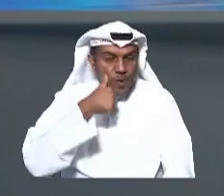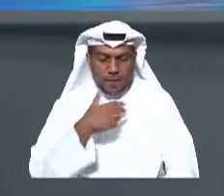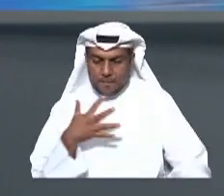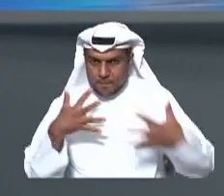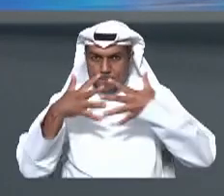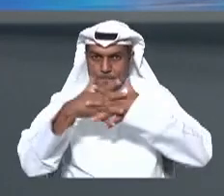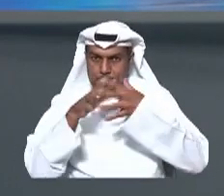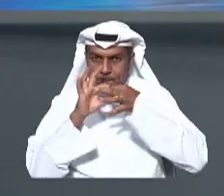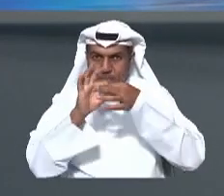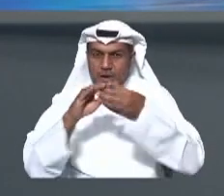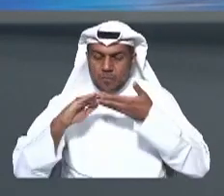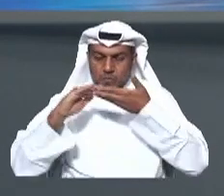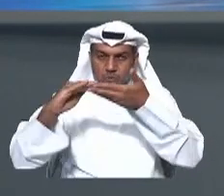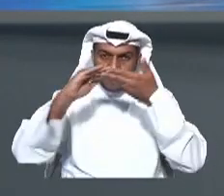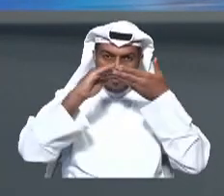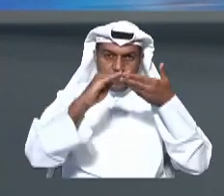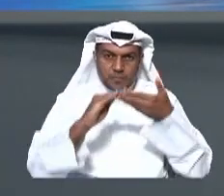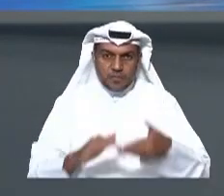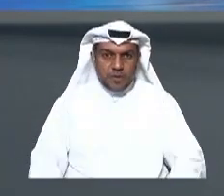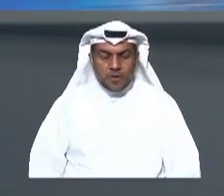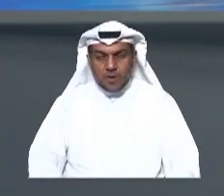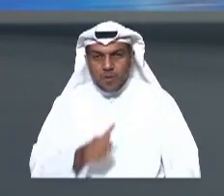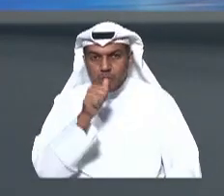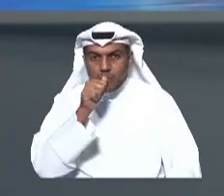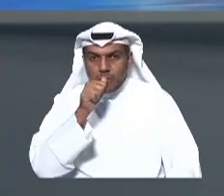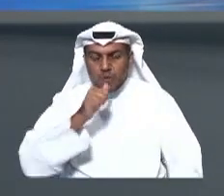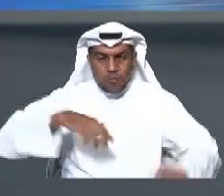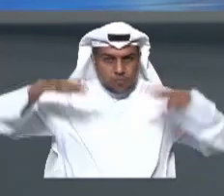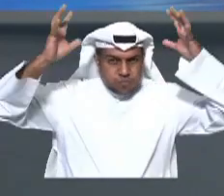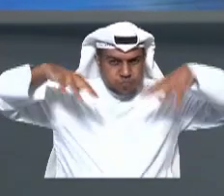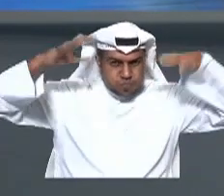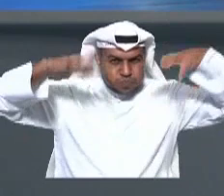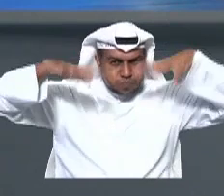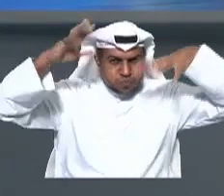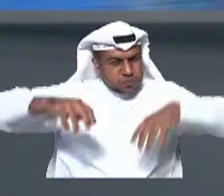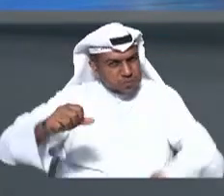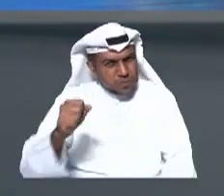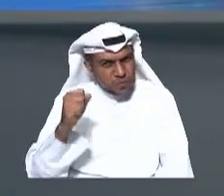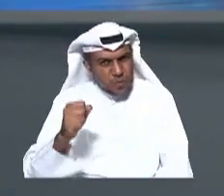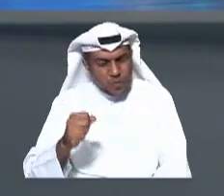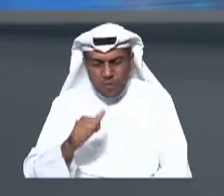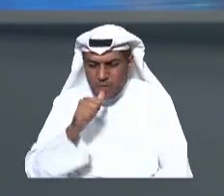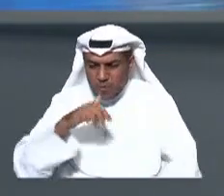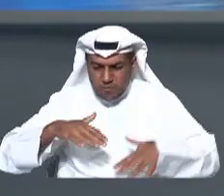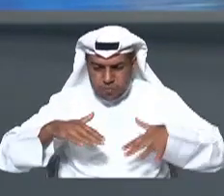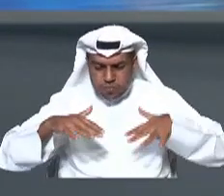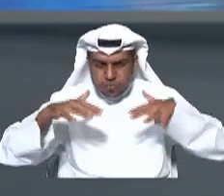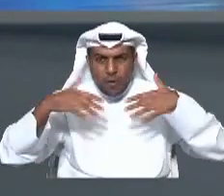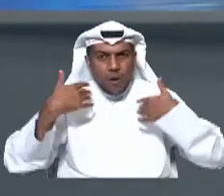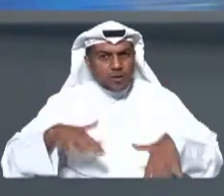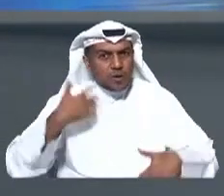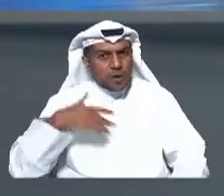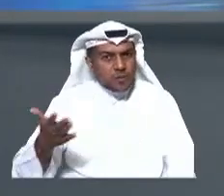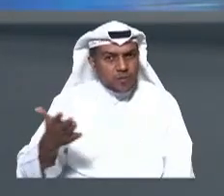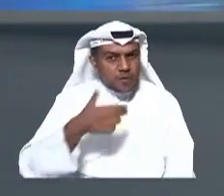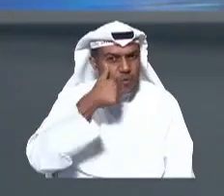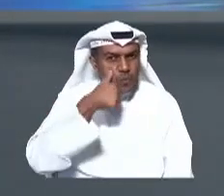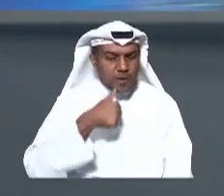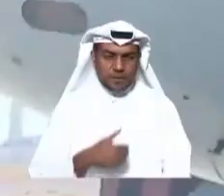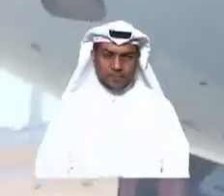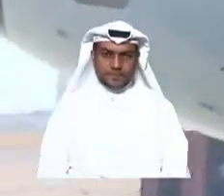التي تعرضت لها عدد من الولايات السودانية في أضرار فادحة لحقت بالممتلكات والمباني.